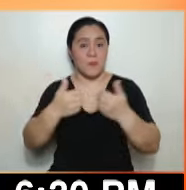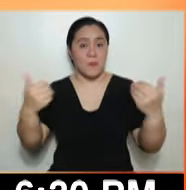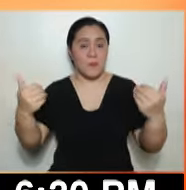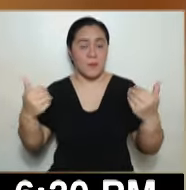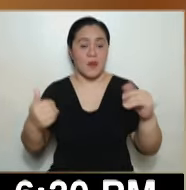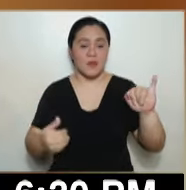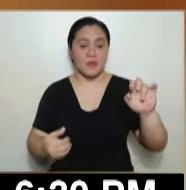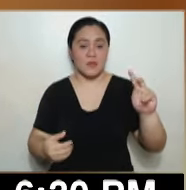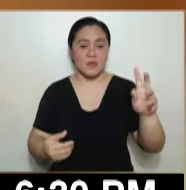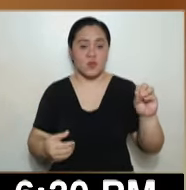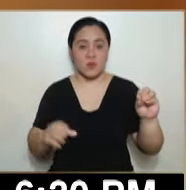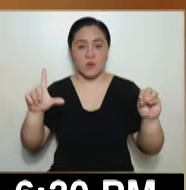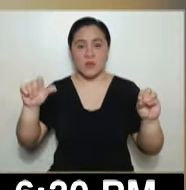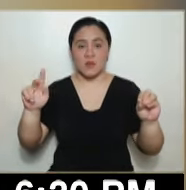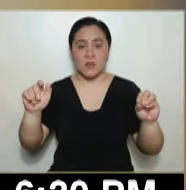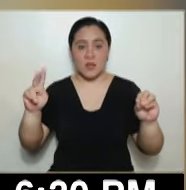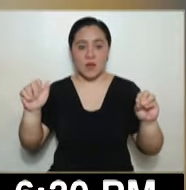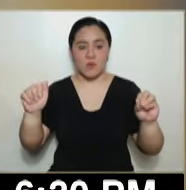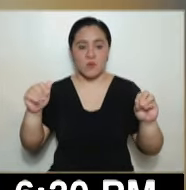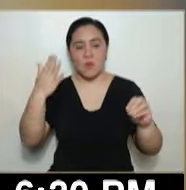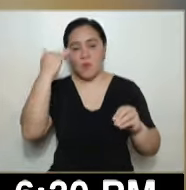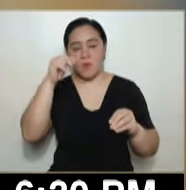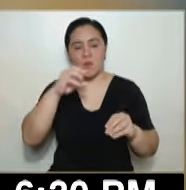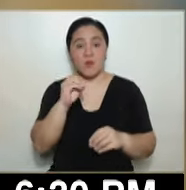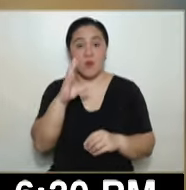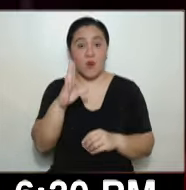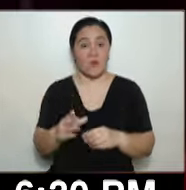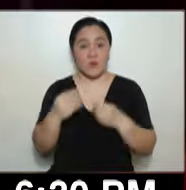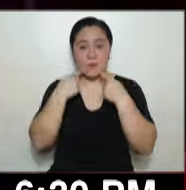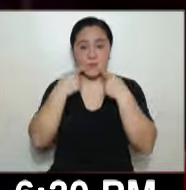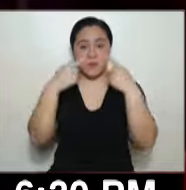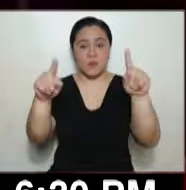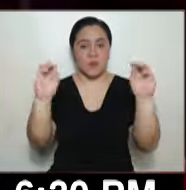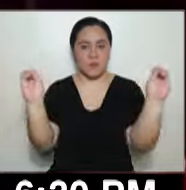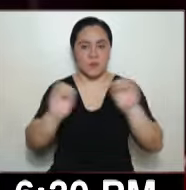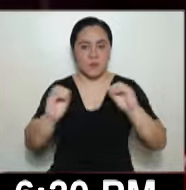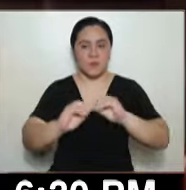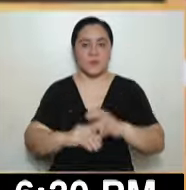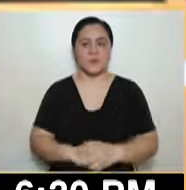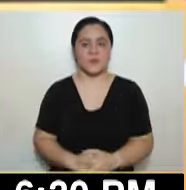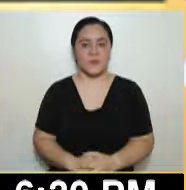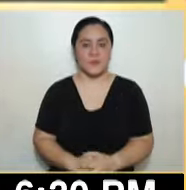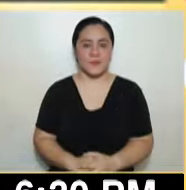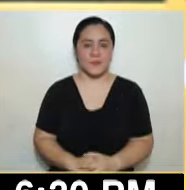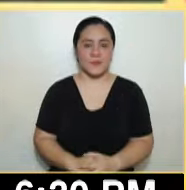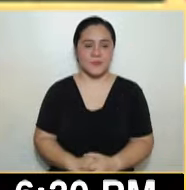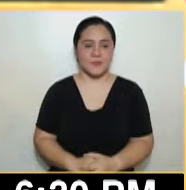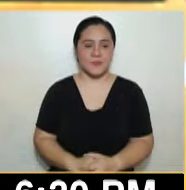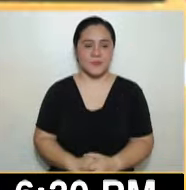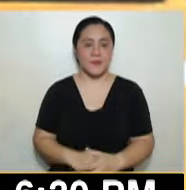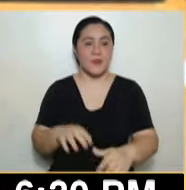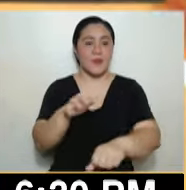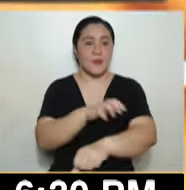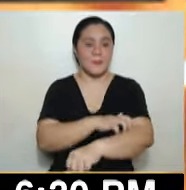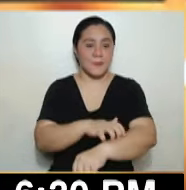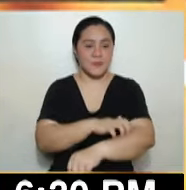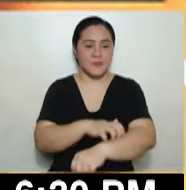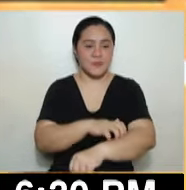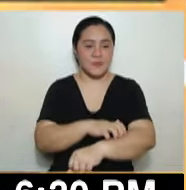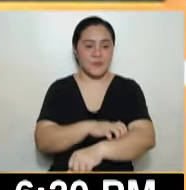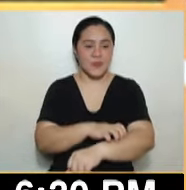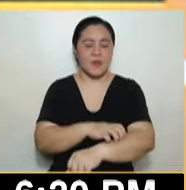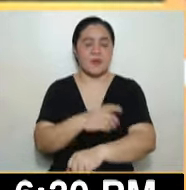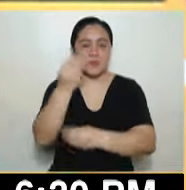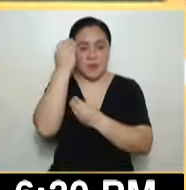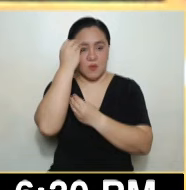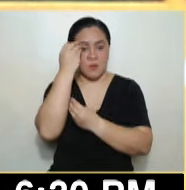ni Domagoso at Lacuna ay hindi pa opisyal na ipinapahayag. Sa Makati, nagparamdam